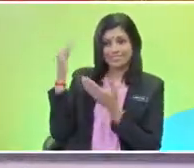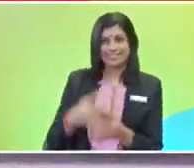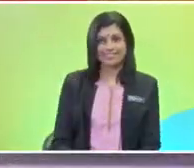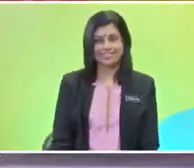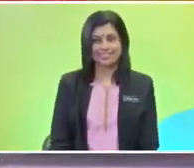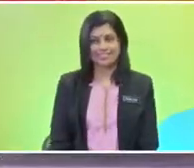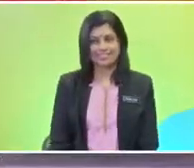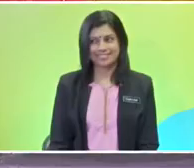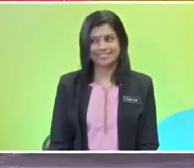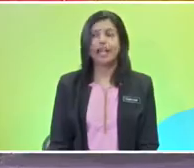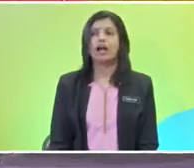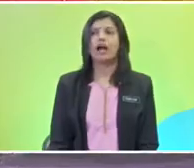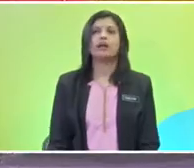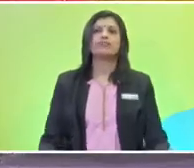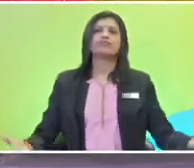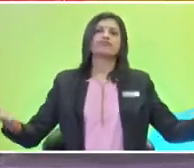Kita keras je. Boleh tengok. Kan?